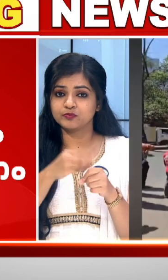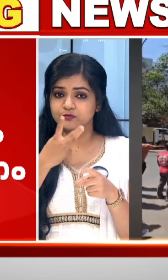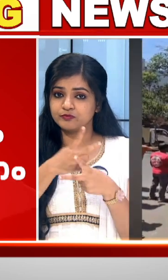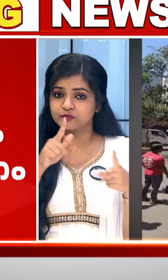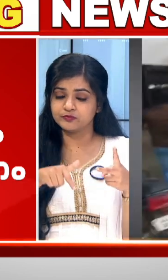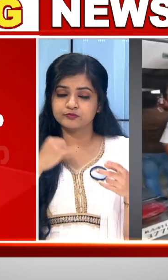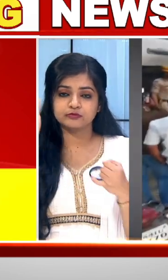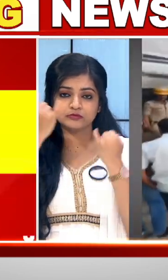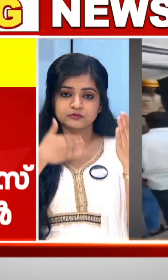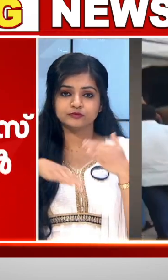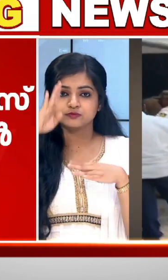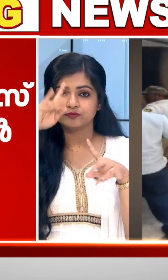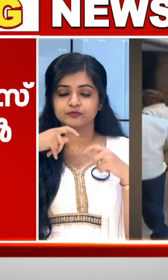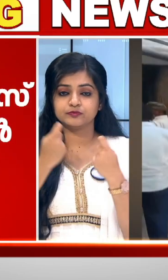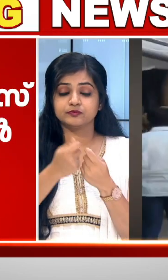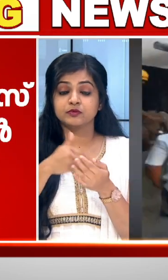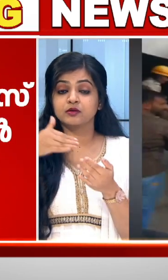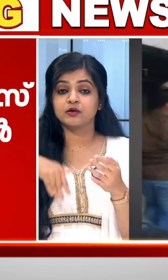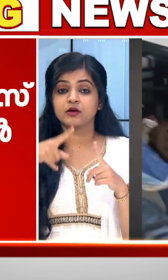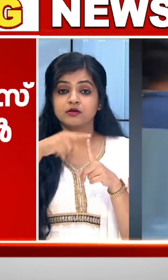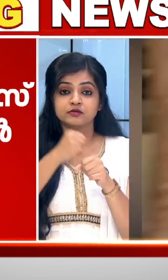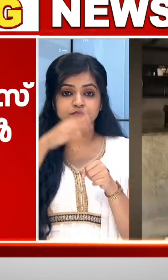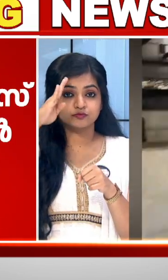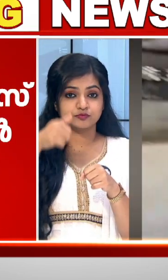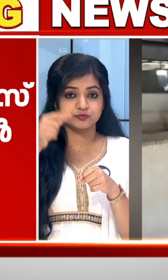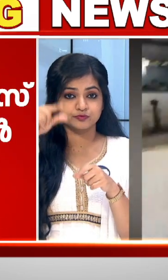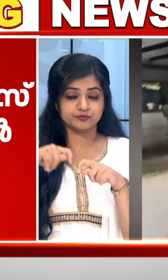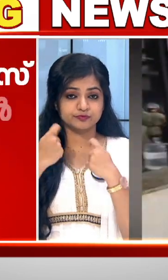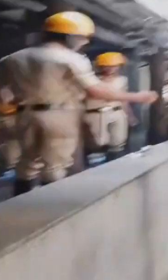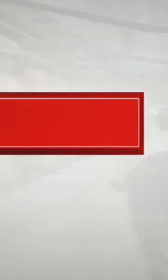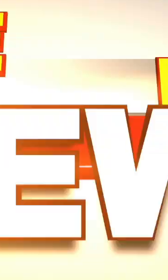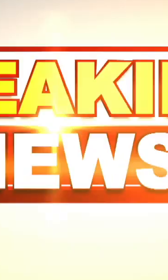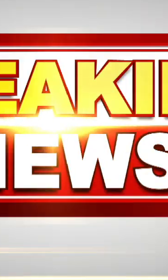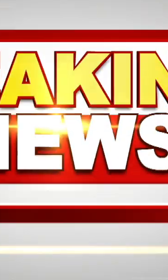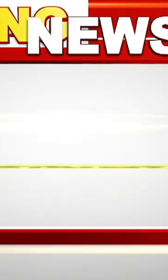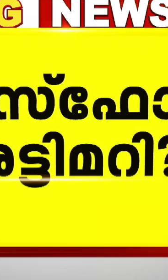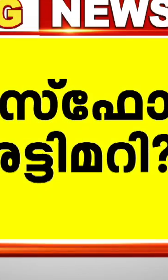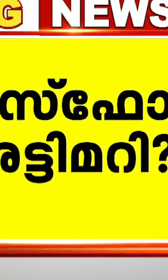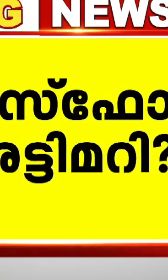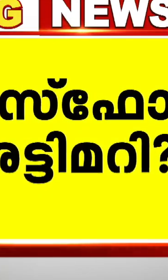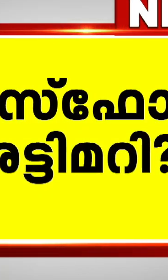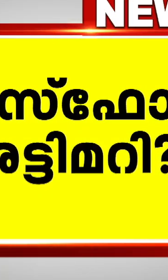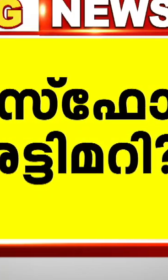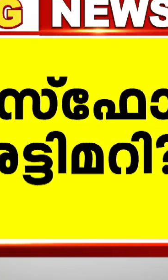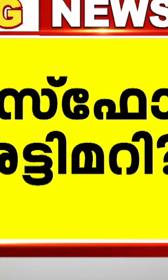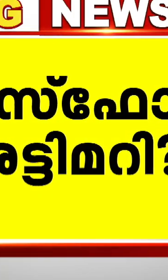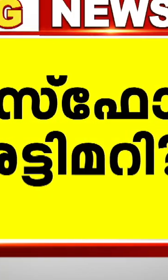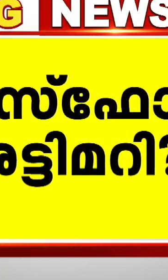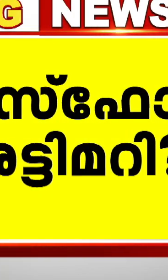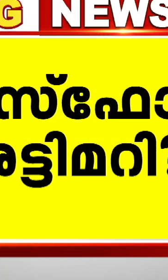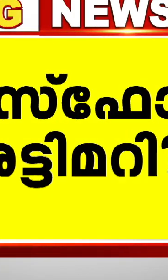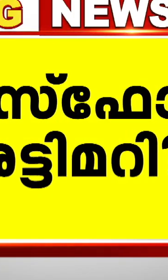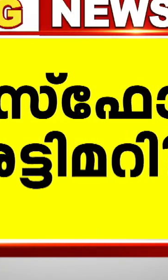അവിടെ നിലവിലിപ്പോൾ അവിടെ IG അശോക് മോഹന്റെ നേതൃത്വത്തിലുള്ള പോലീസ് സംഘം അവിടെ പരിശോധന നടത്തുന്നുണ്ട്. NIA സംഘമുണ്ട്. മാത്രമല്ല ഇന്റേണൽ